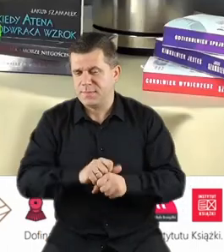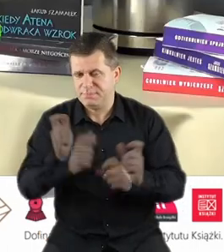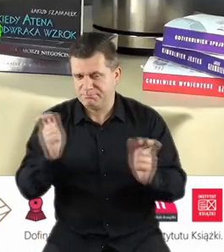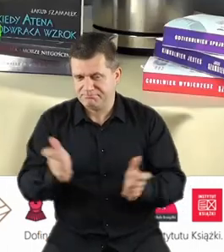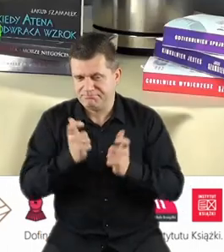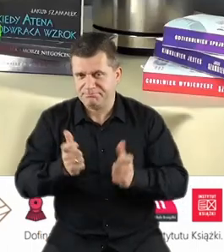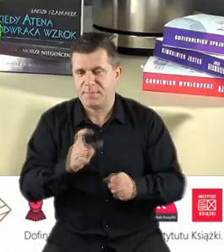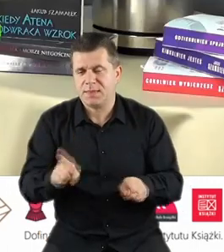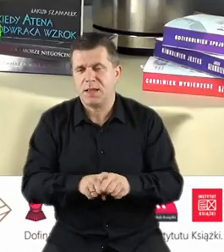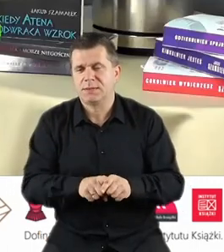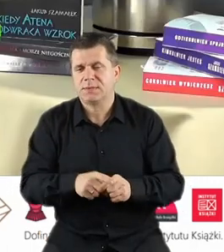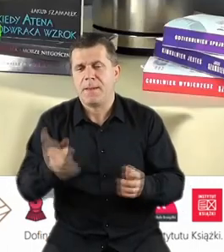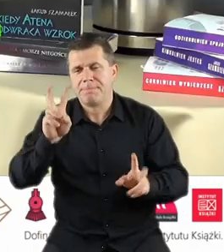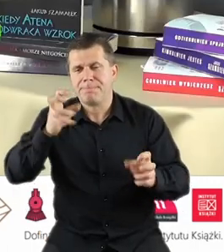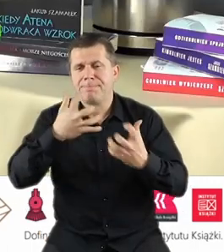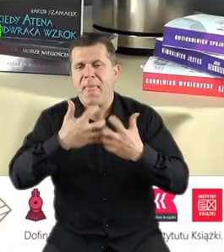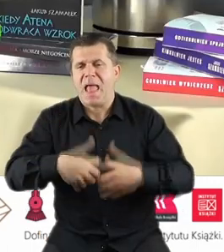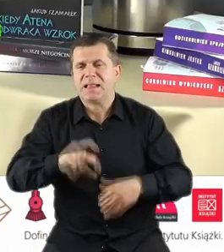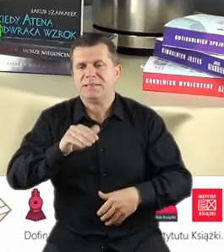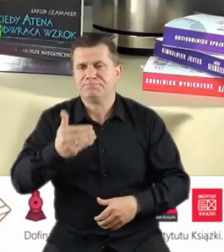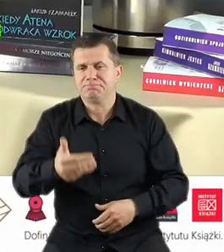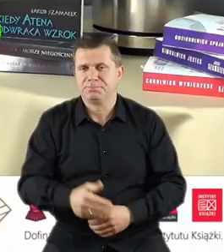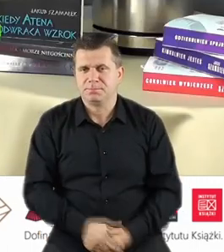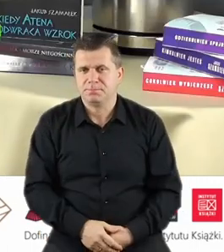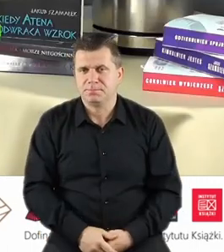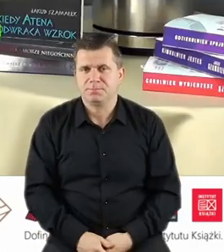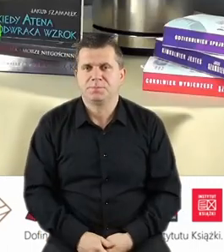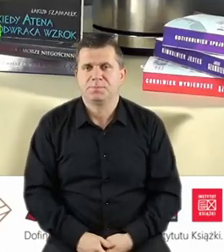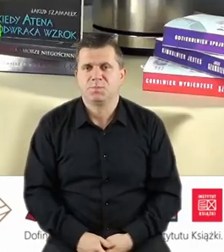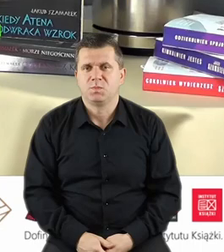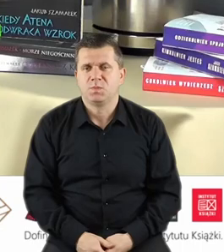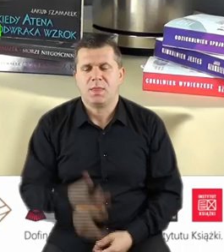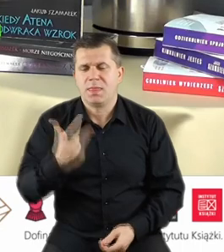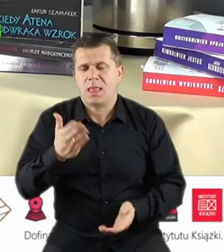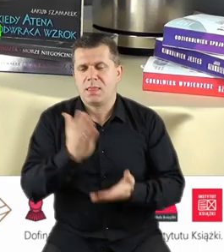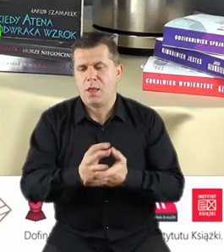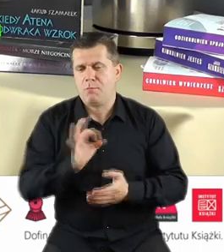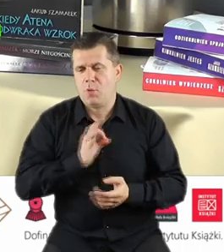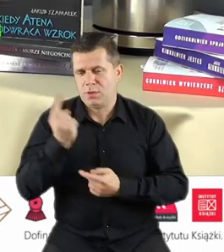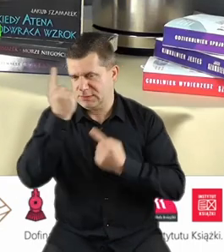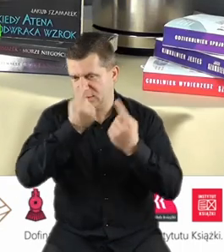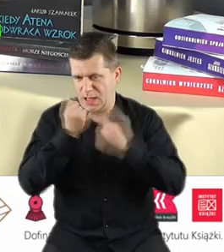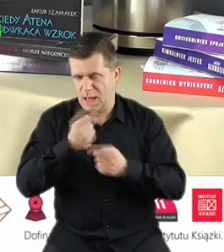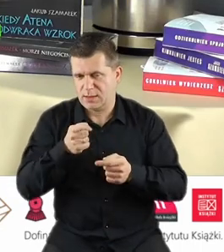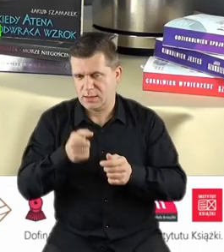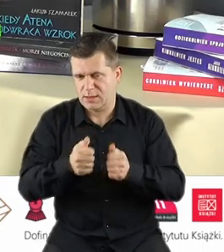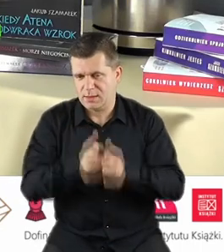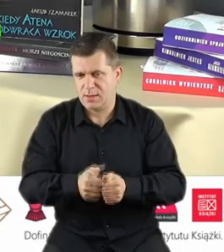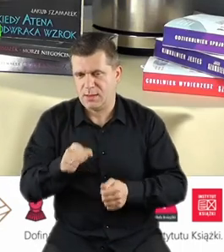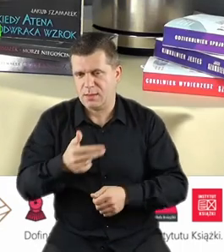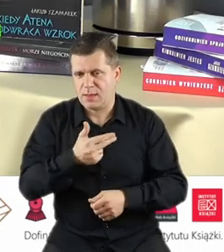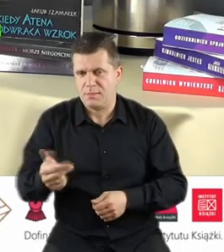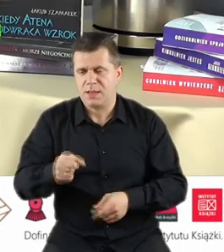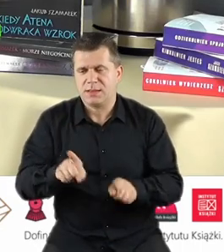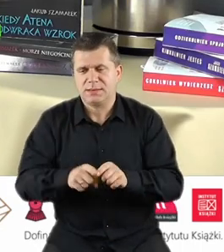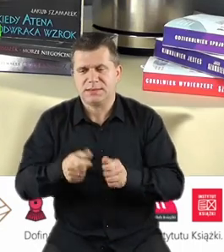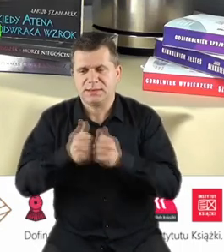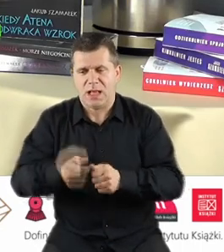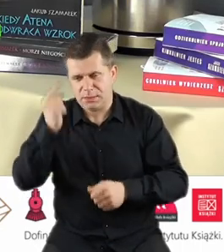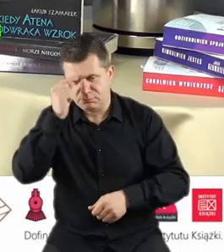są jakby mechanizmy, które moim zdaniem też, jakby nie tylko moim, bo to tutaj moje zdanie, no, zdaniem psychologów, budują takie wzmacniają takie na